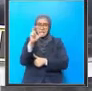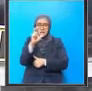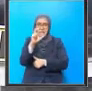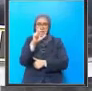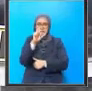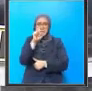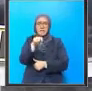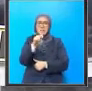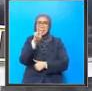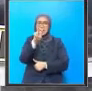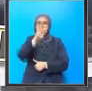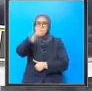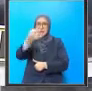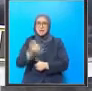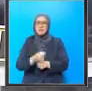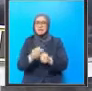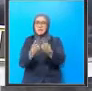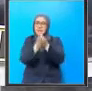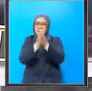302 juta. Mohon